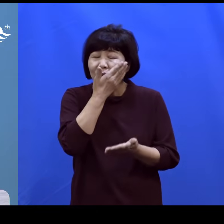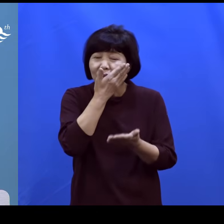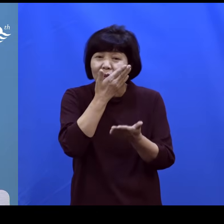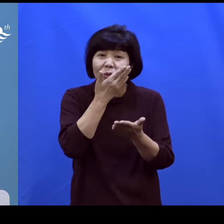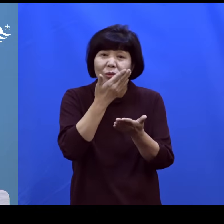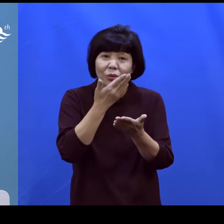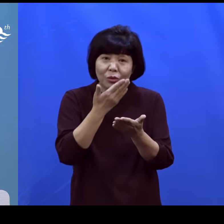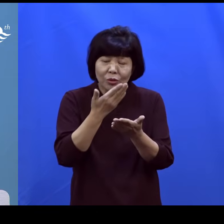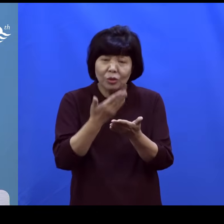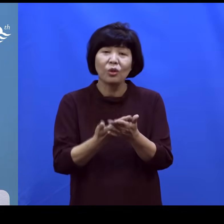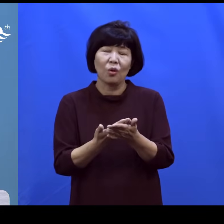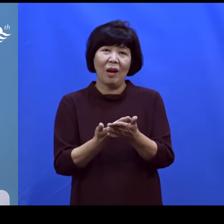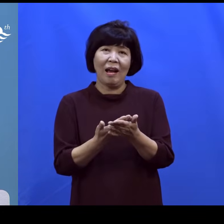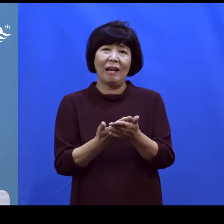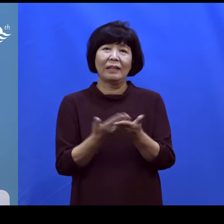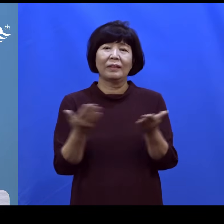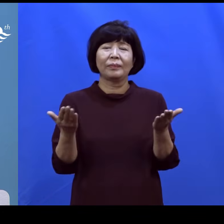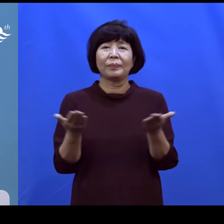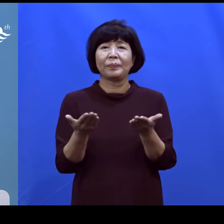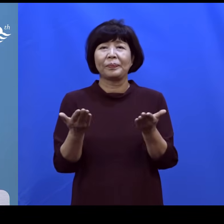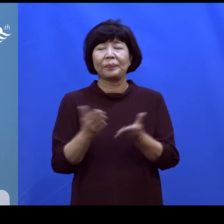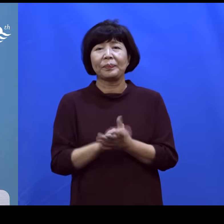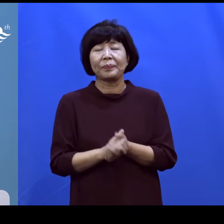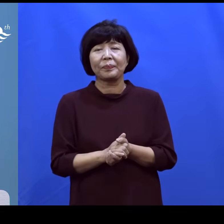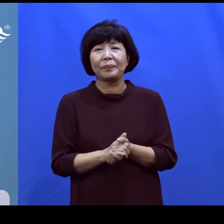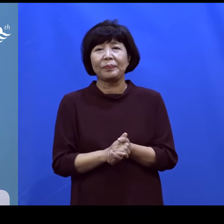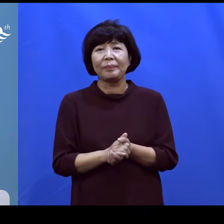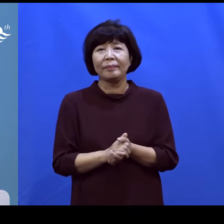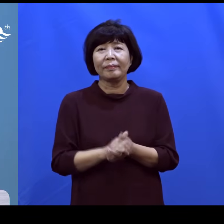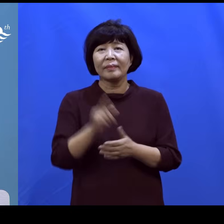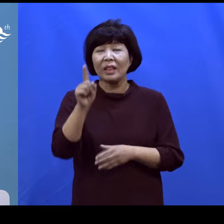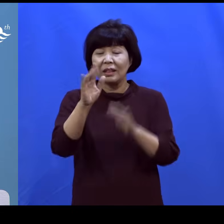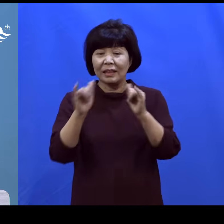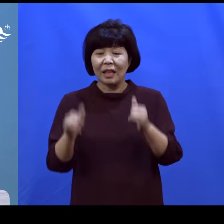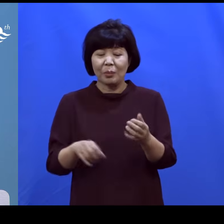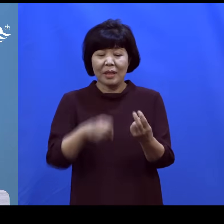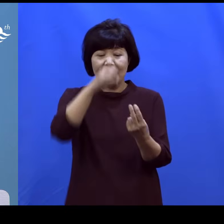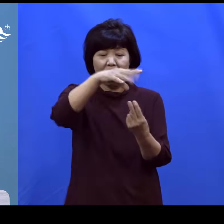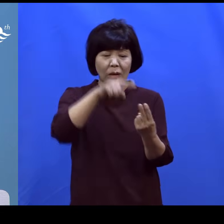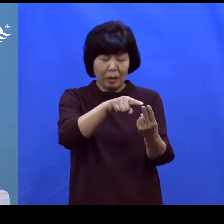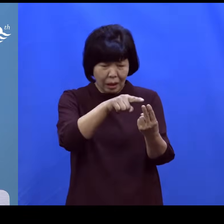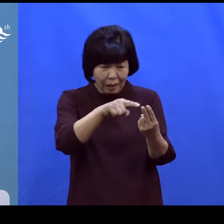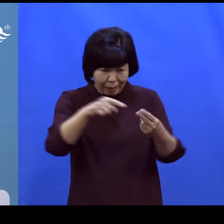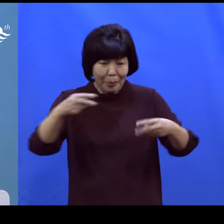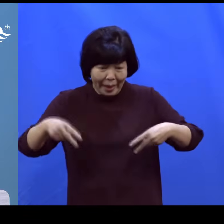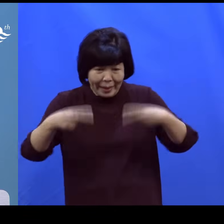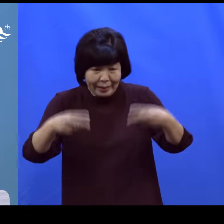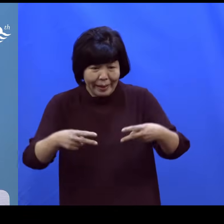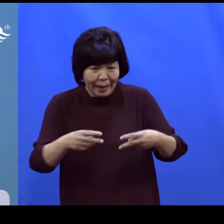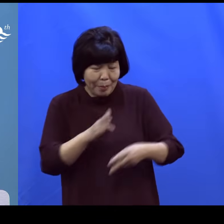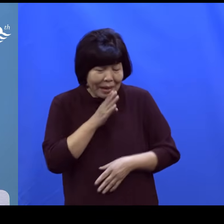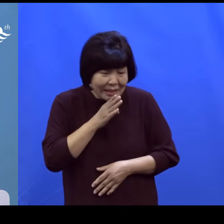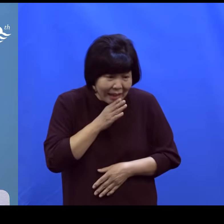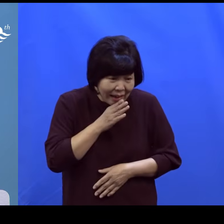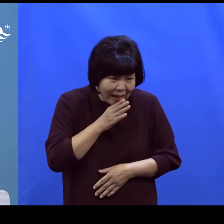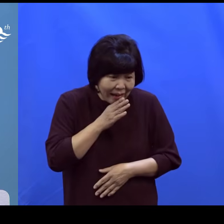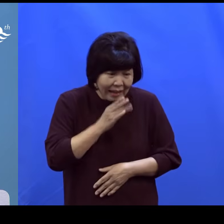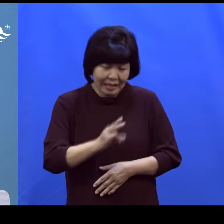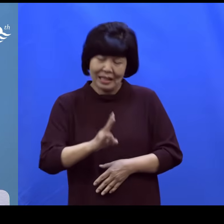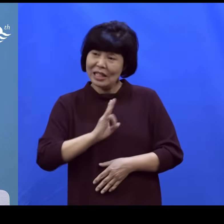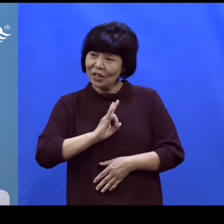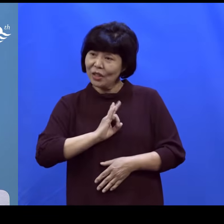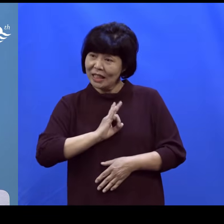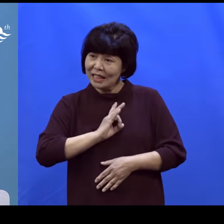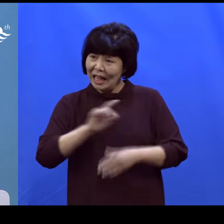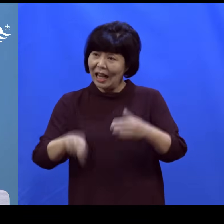어떤 이슈라고 할 수가 있습니다. 어떤 사람은 세례 요한에게 너가 엘리야인가 그러면 아니면 선지자 중에